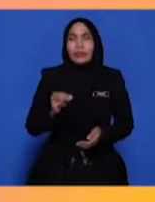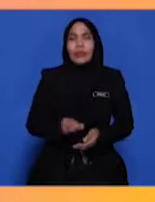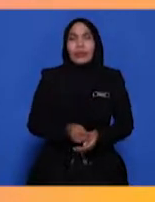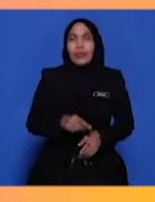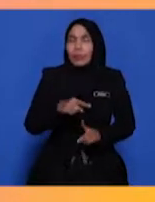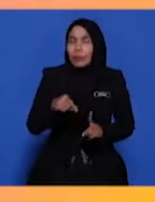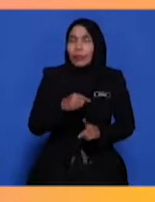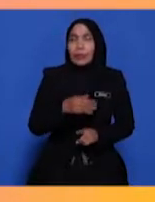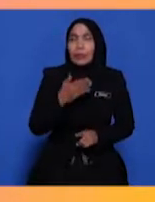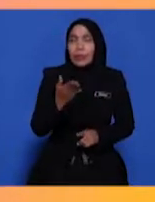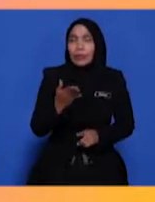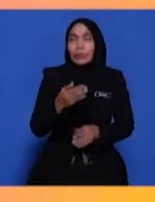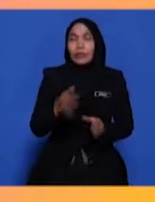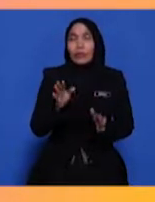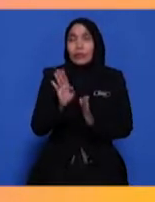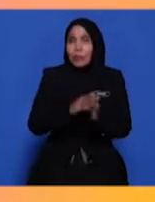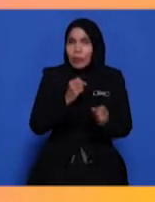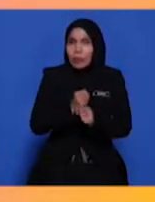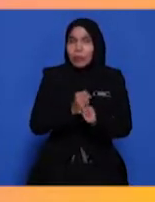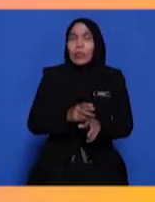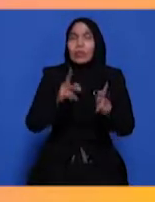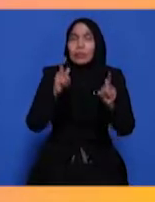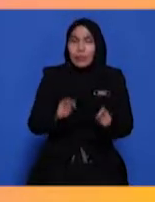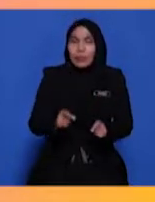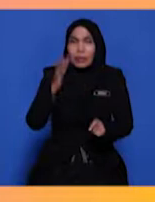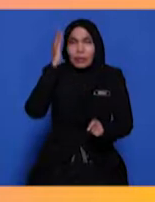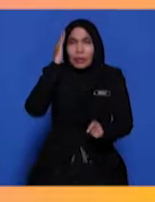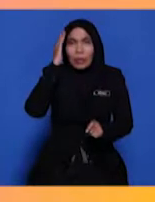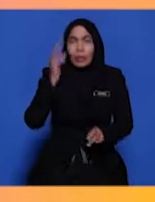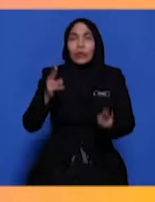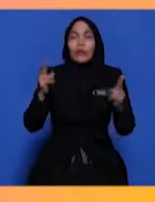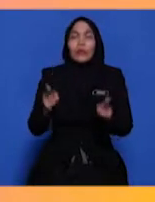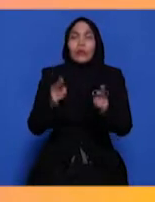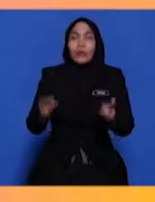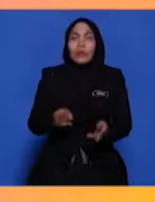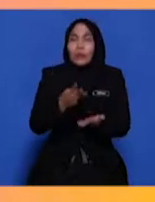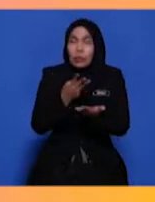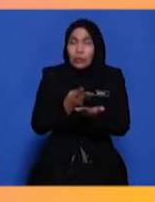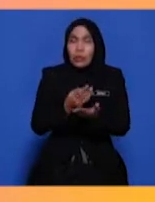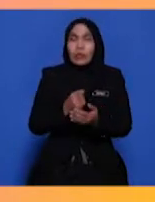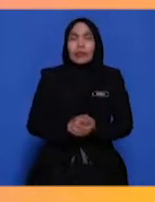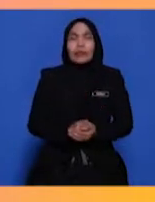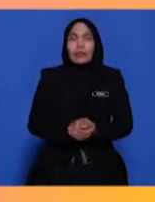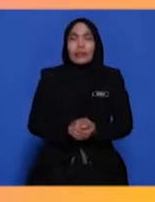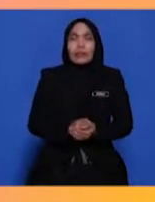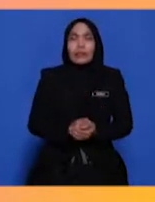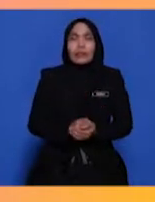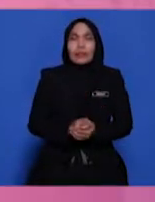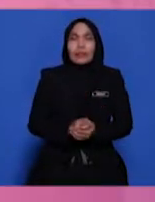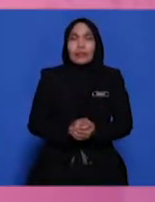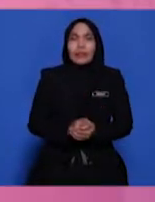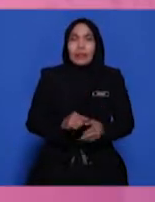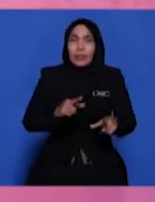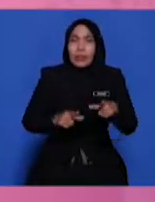perlu mengurus kewangan dengan berkesan supaya masa hadapan anda cerah. Kita teruskan kepada